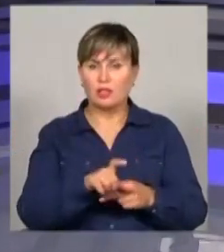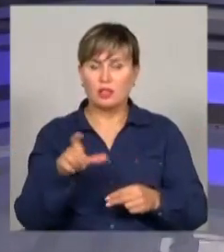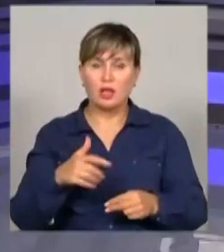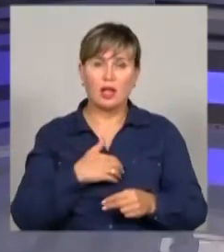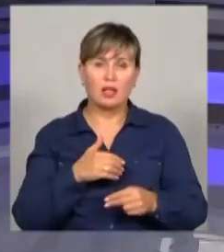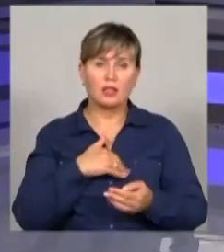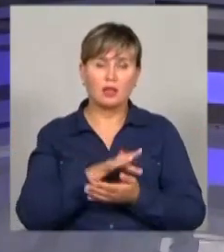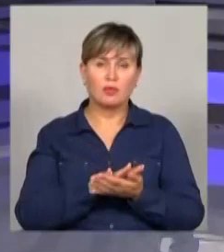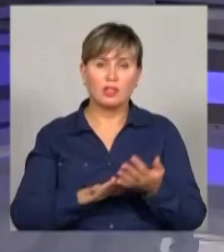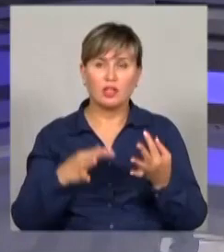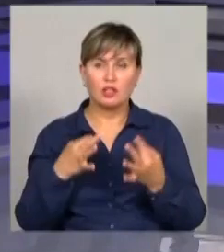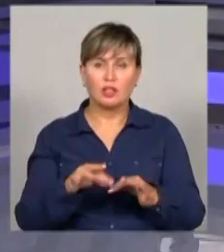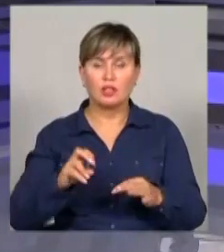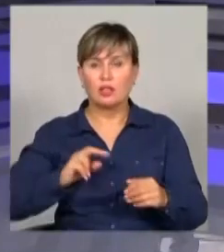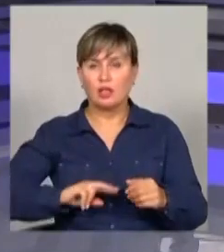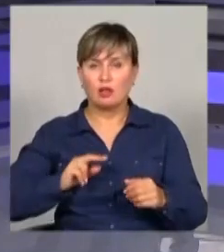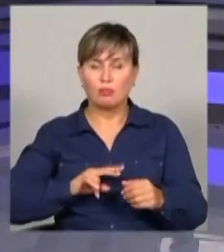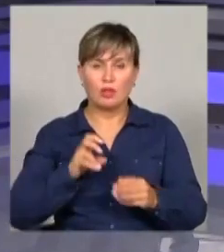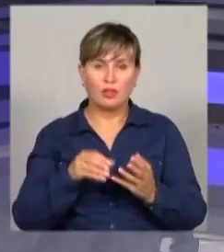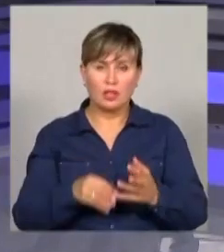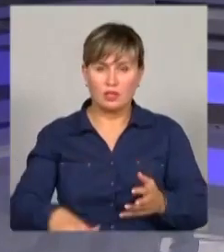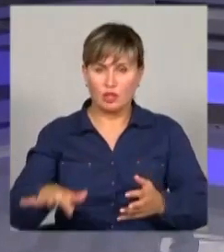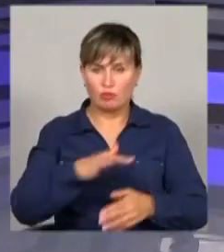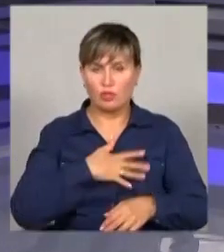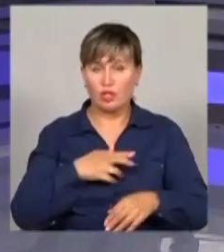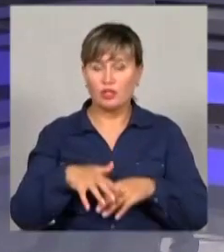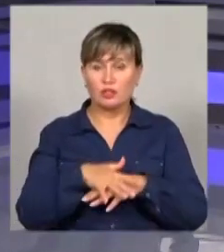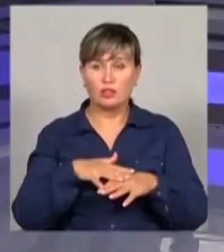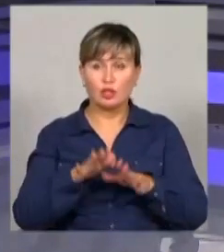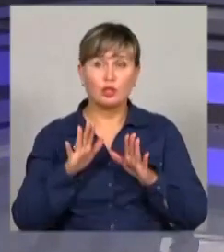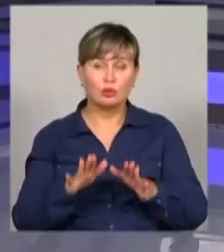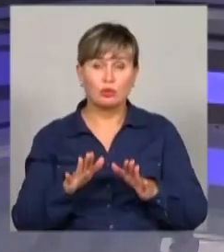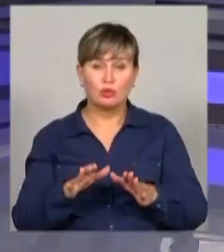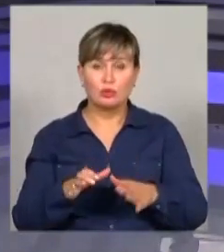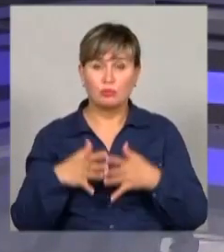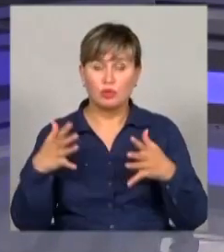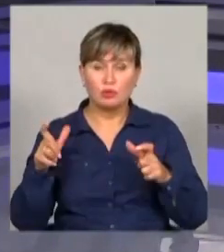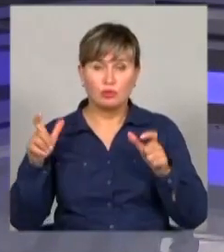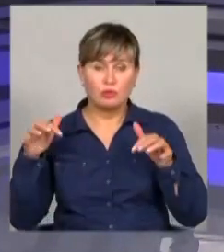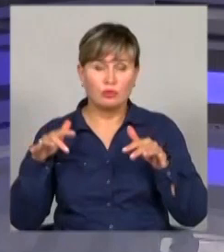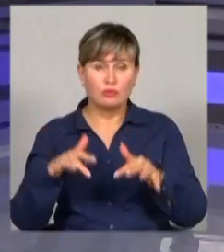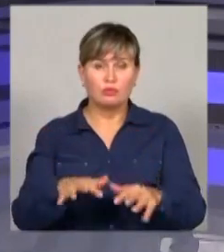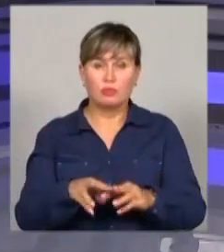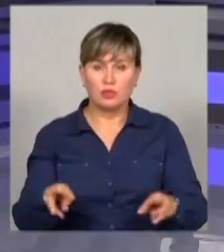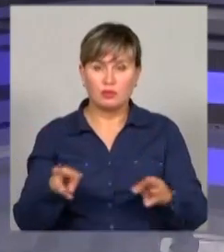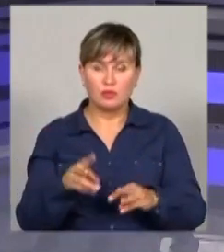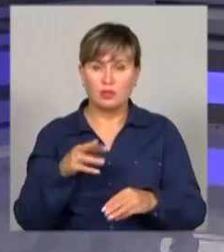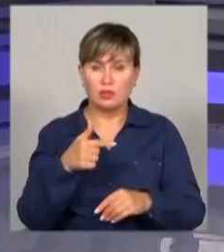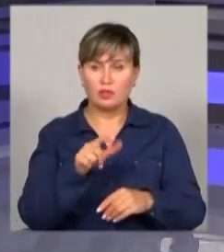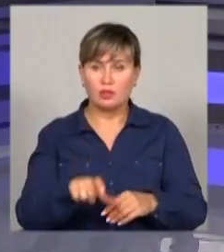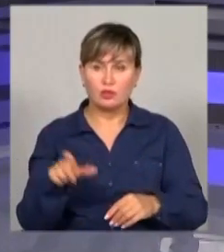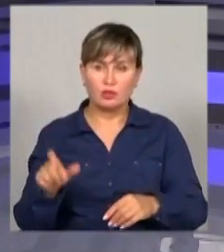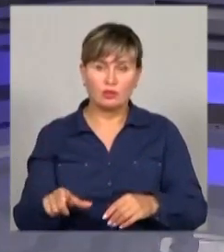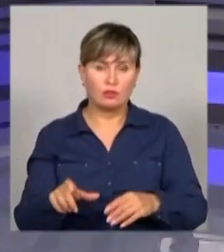хотели продлить разрешение на работу на территории нашей страны. Вот только с большим наплывом людей в правительстве для граждан